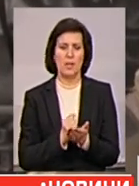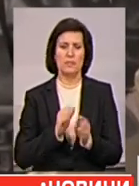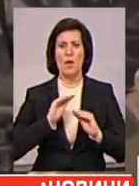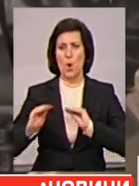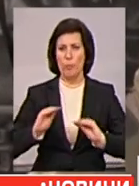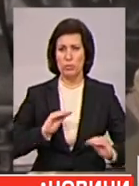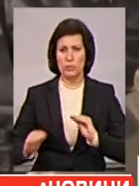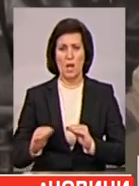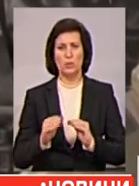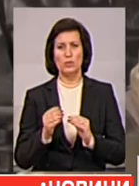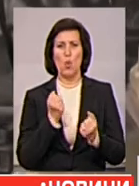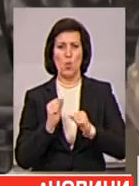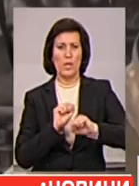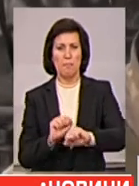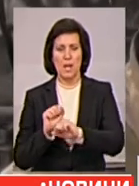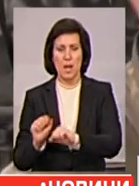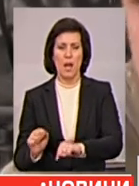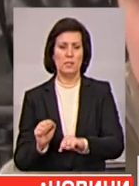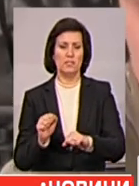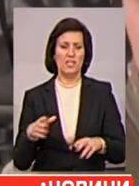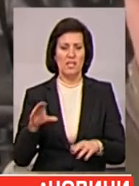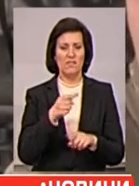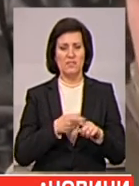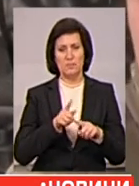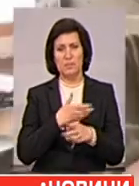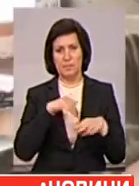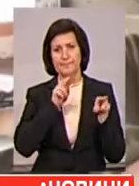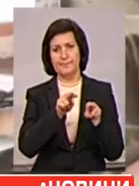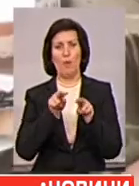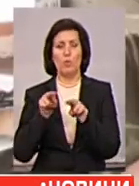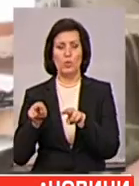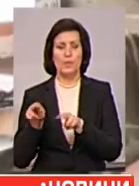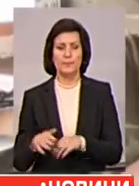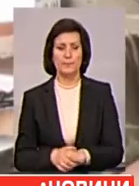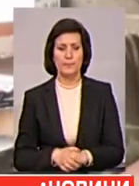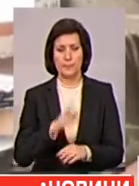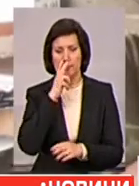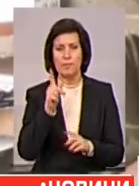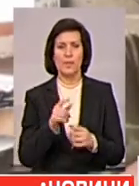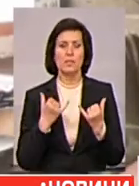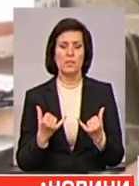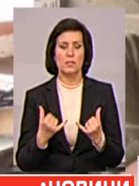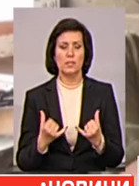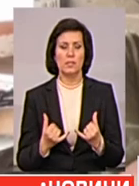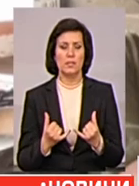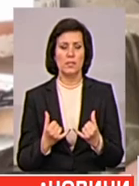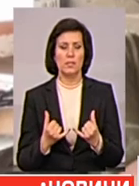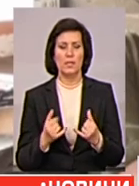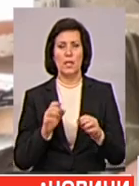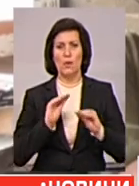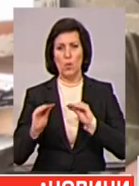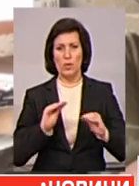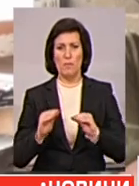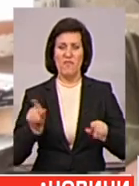обустраються, укріпляються. Ну, за цим ми всім наблюдаємо. Бачимо, що вони зараз укріплять свої